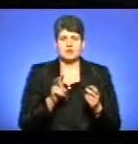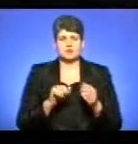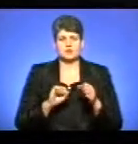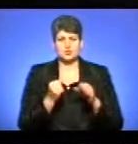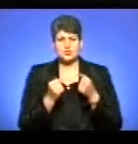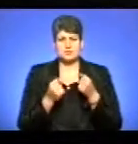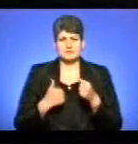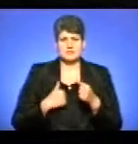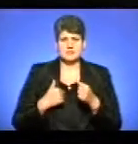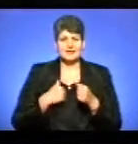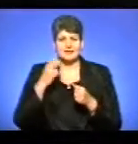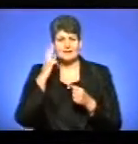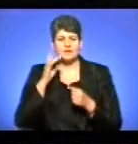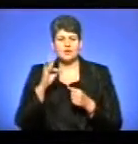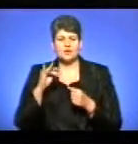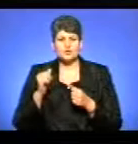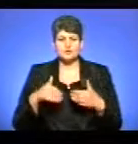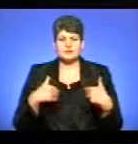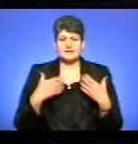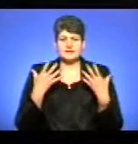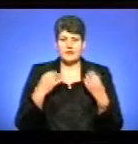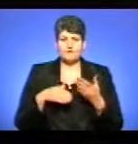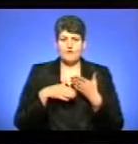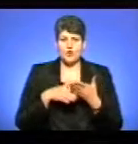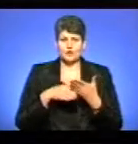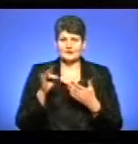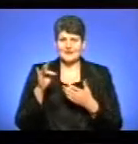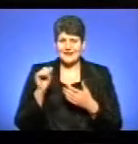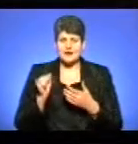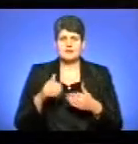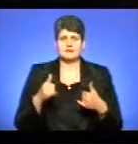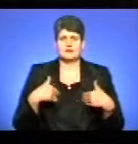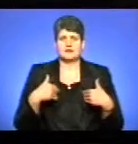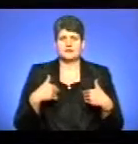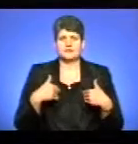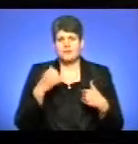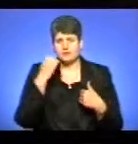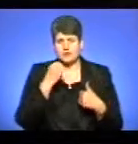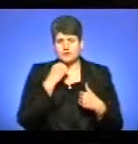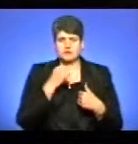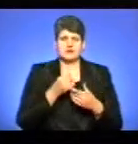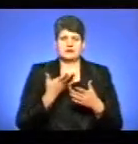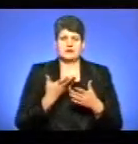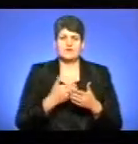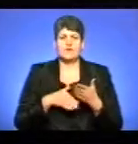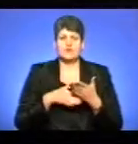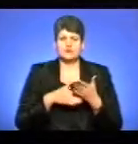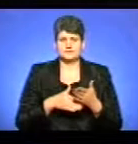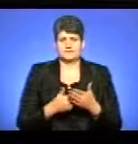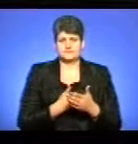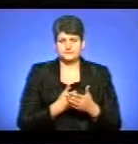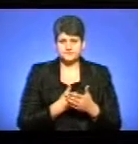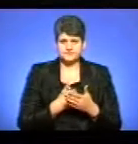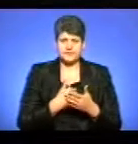батальйону «Київська Русь», щоб привітати із Днем волонтера та передати подяки за проявлену волонтерську ініціативу та вагомий внесок